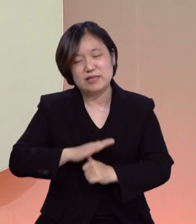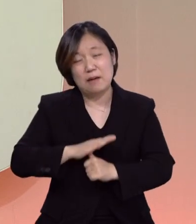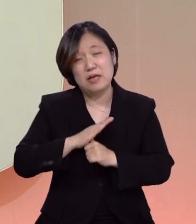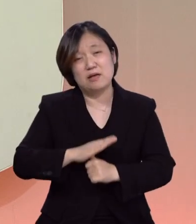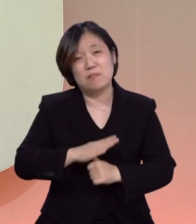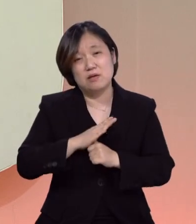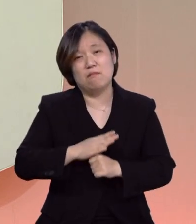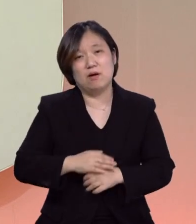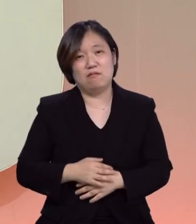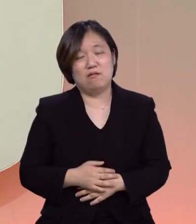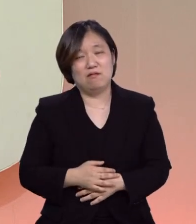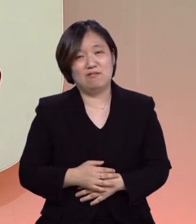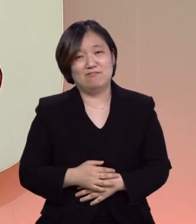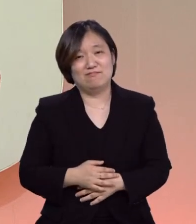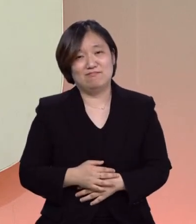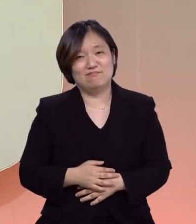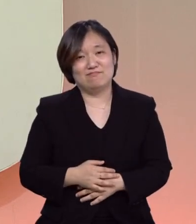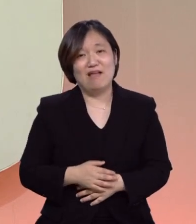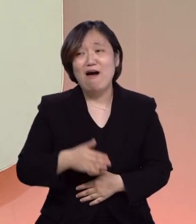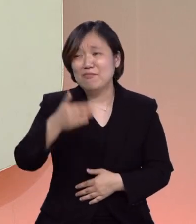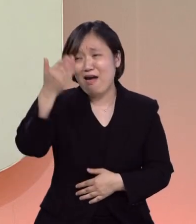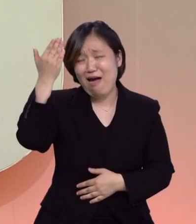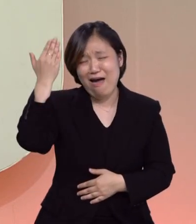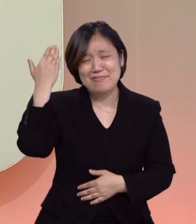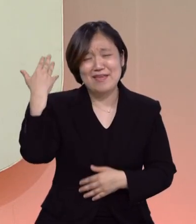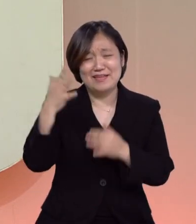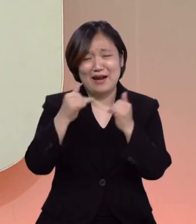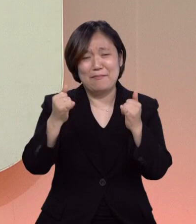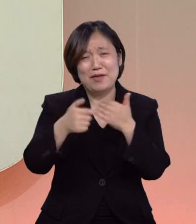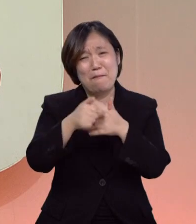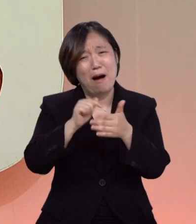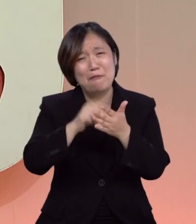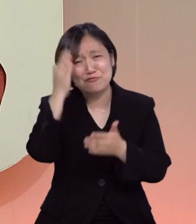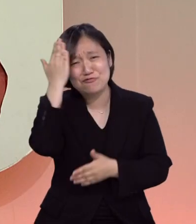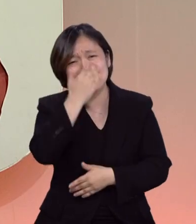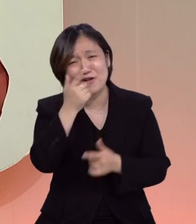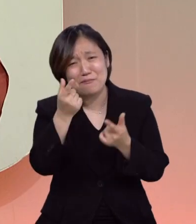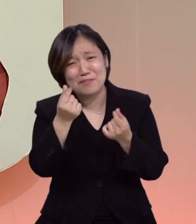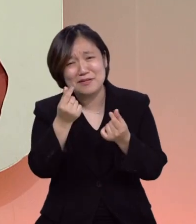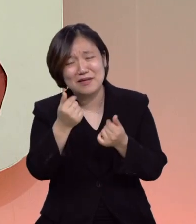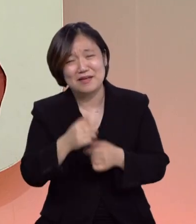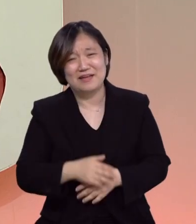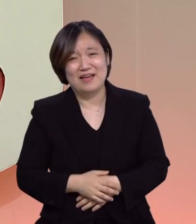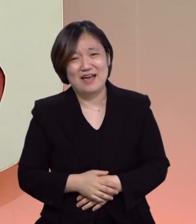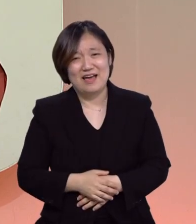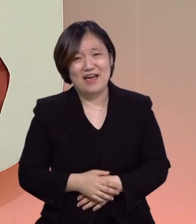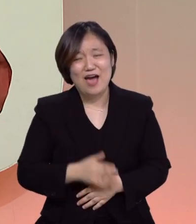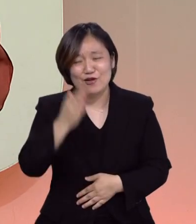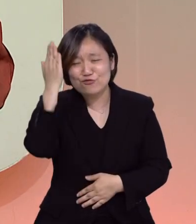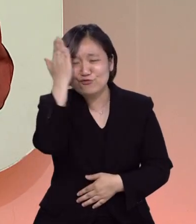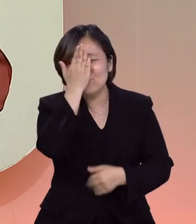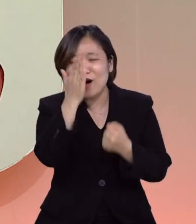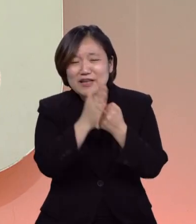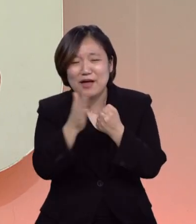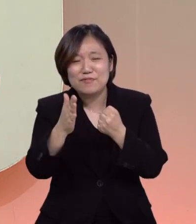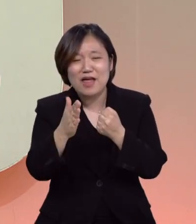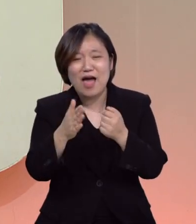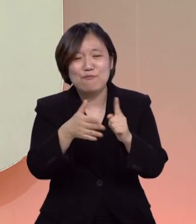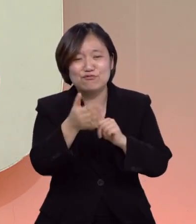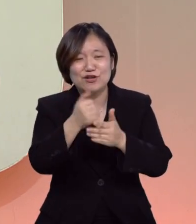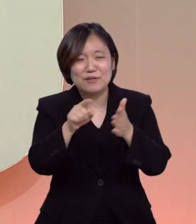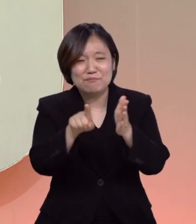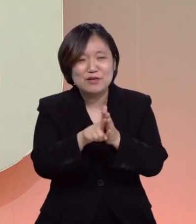하여튼 옛날 분들은 너무나 순수하셔 물론 그런 순수한 불심이 있었기 때문에 이렇게